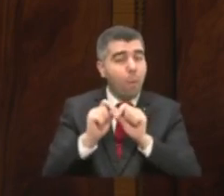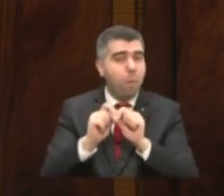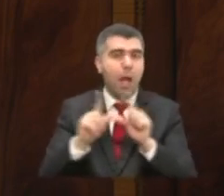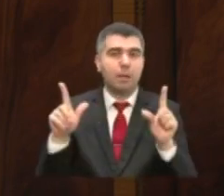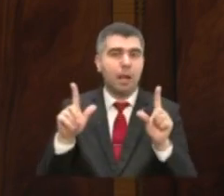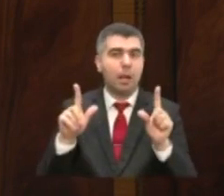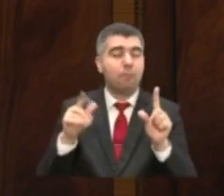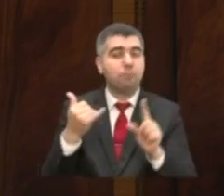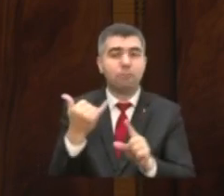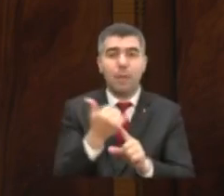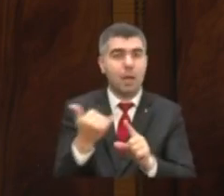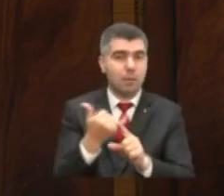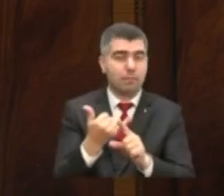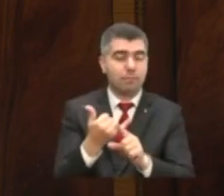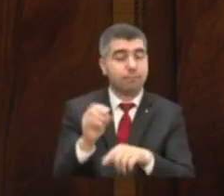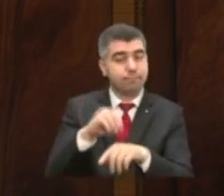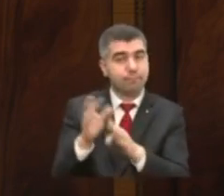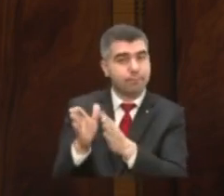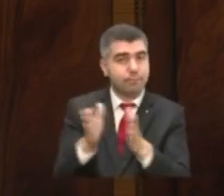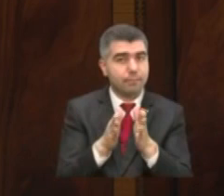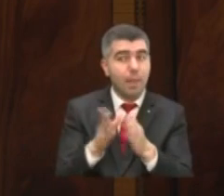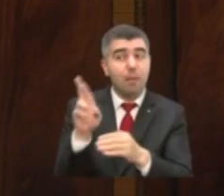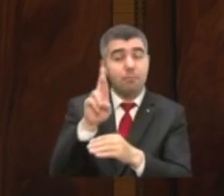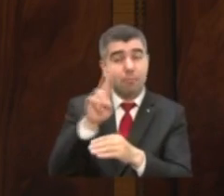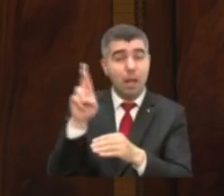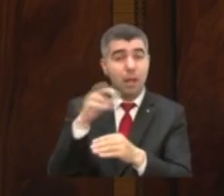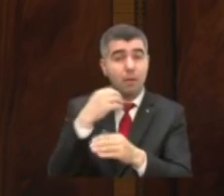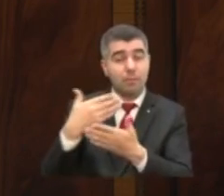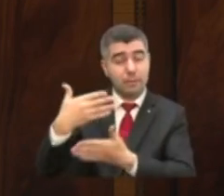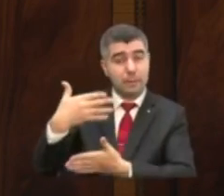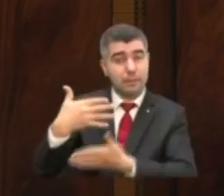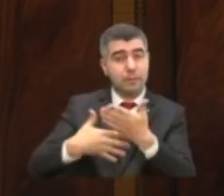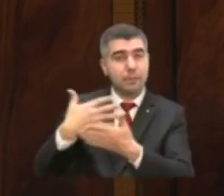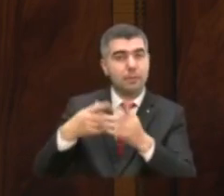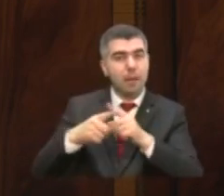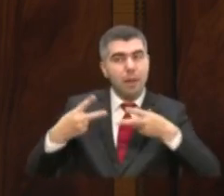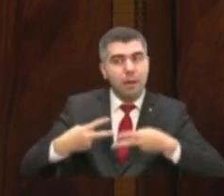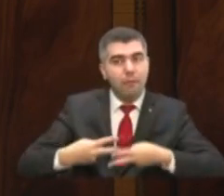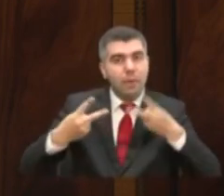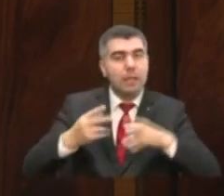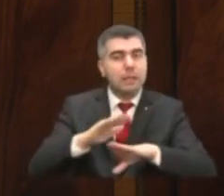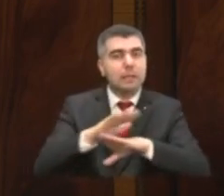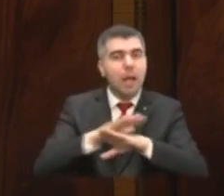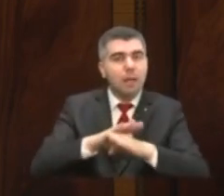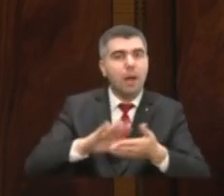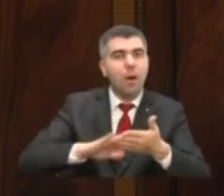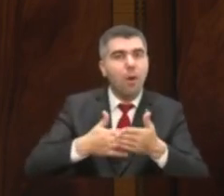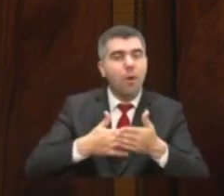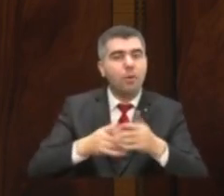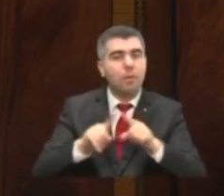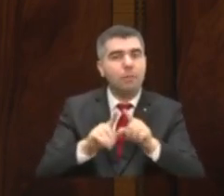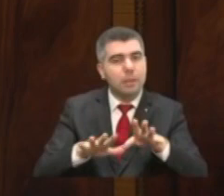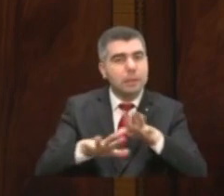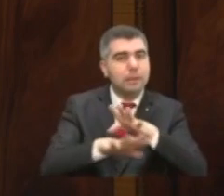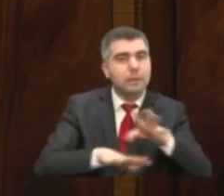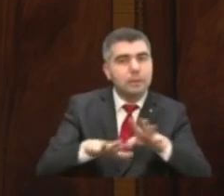المبادرة الملكية من أجل إعطاء البعد الاجتماعي للسياسات العمومية مدلولها الحقيقي لتشكل